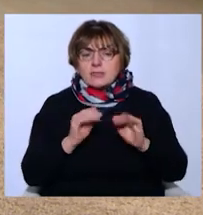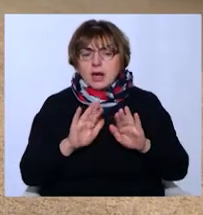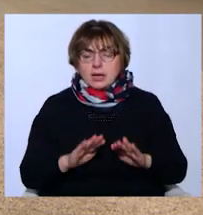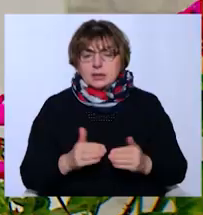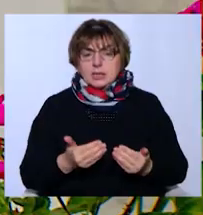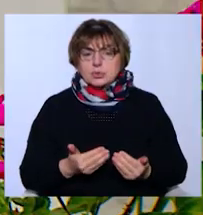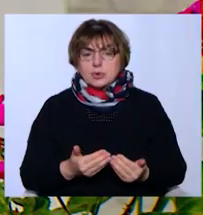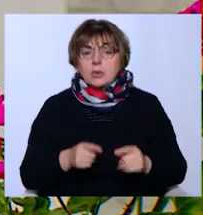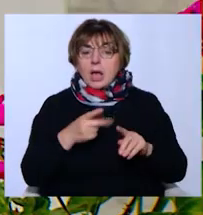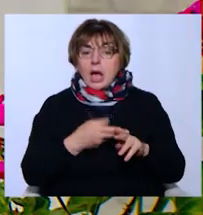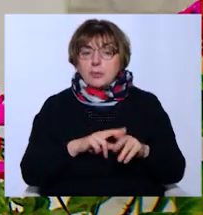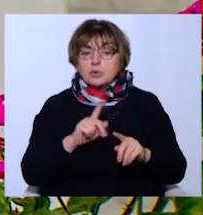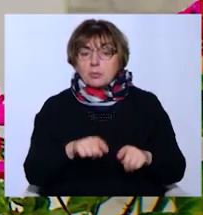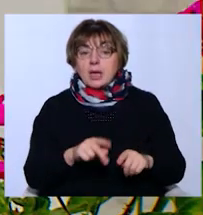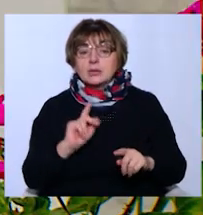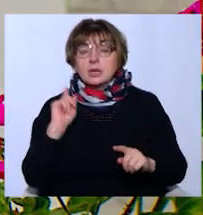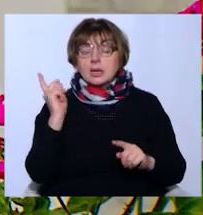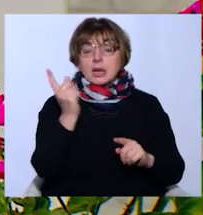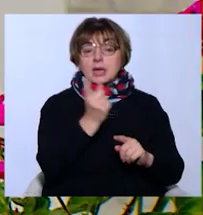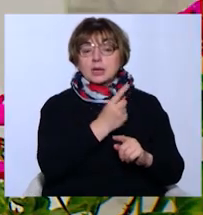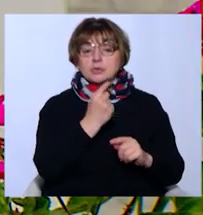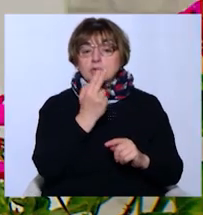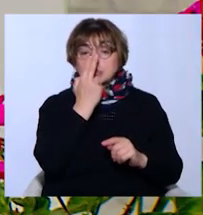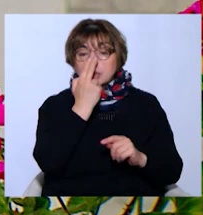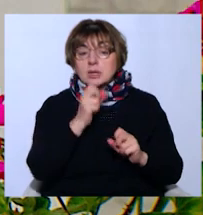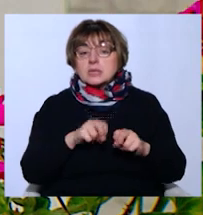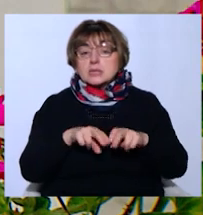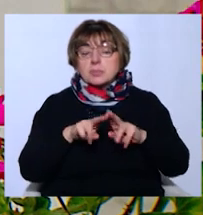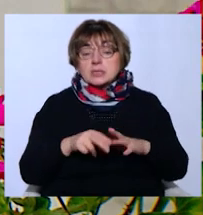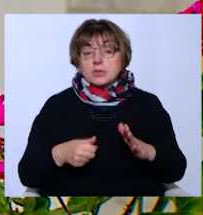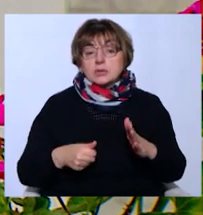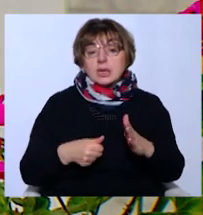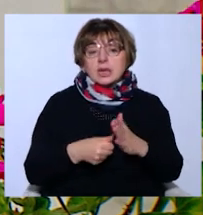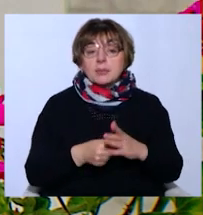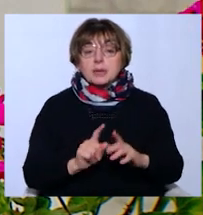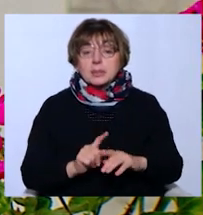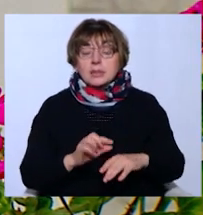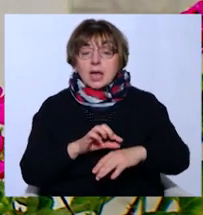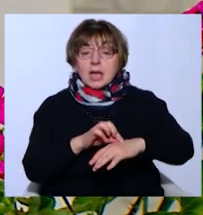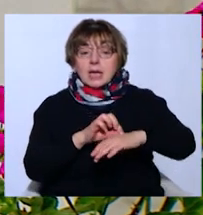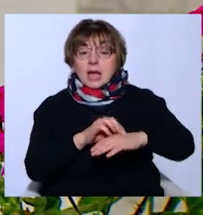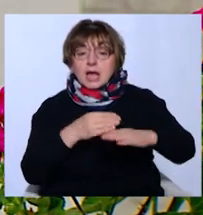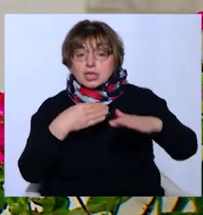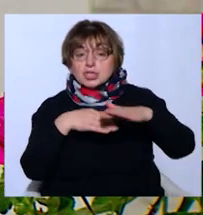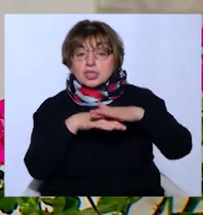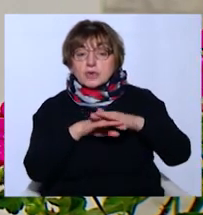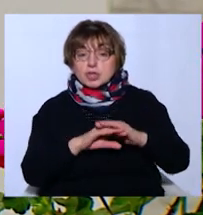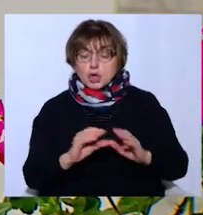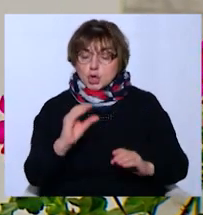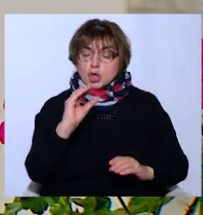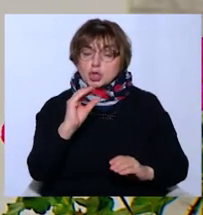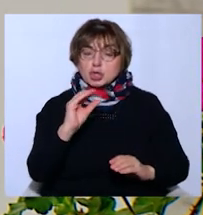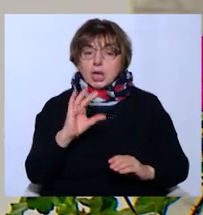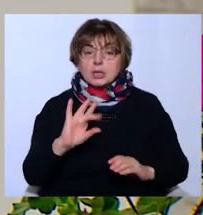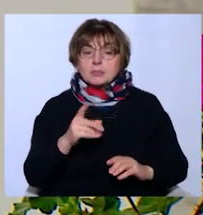ამიტომ გარემოსთან შეგუებაში ძალიან ეხმარებათ კანქვეშ არსებული ცხიმის სქელი ფენა, რომლითაც ეს ცხოველები